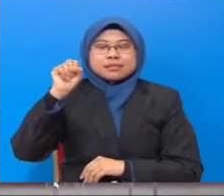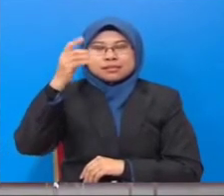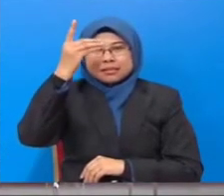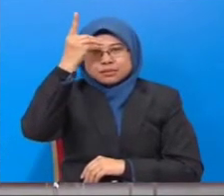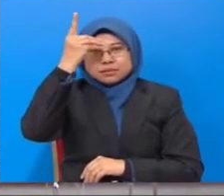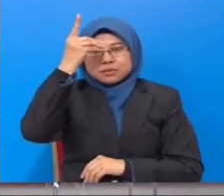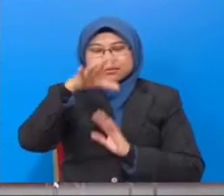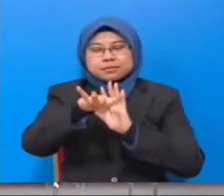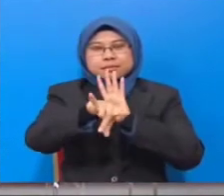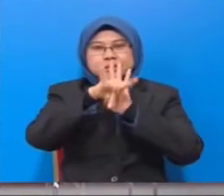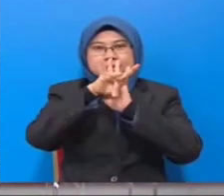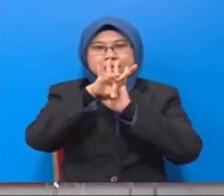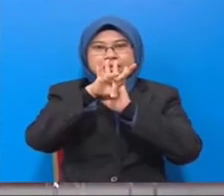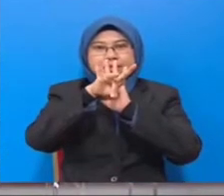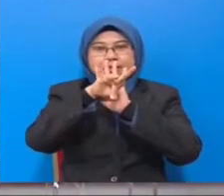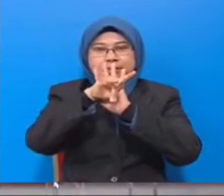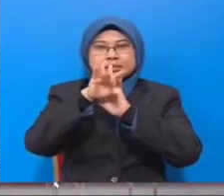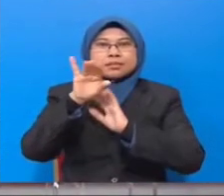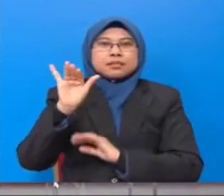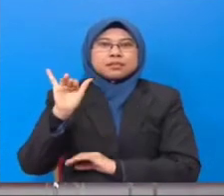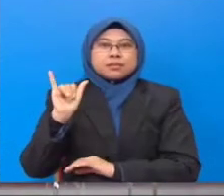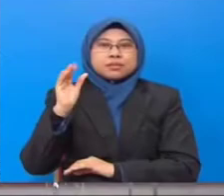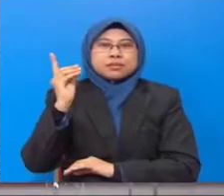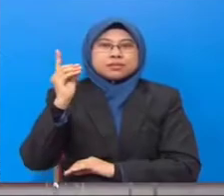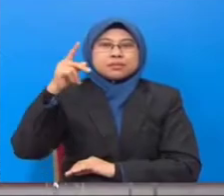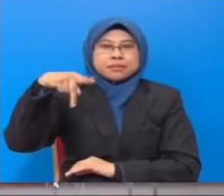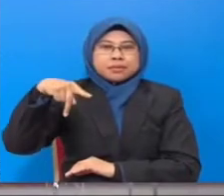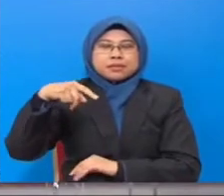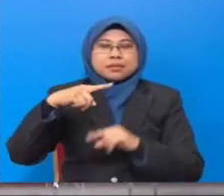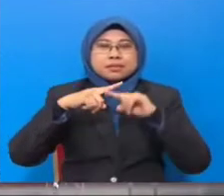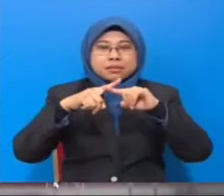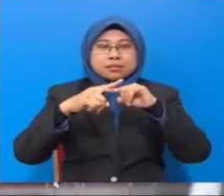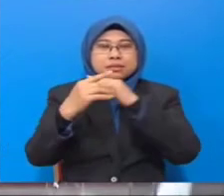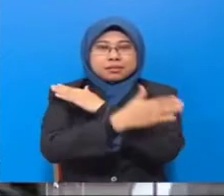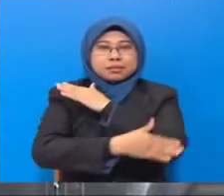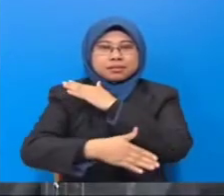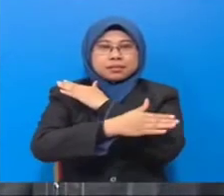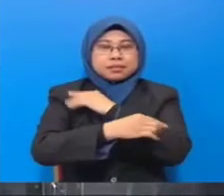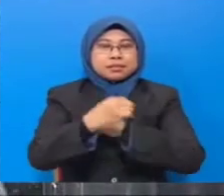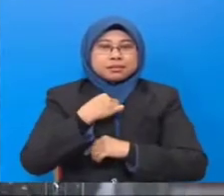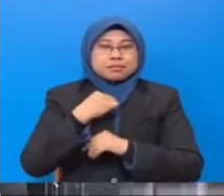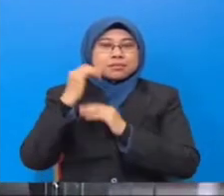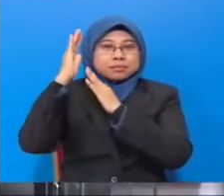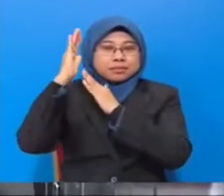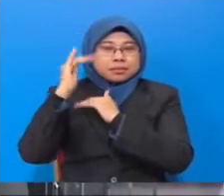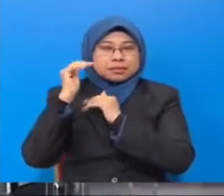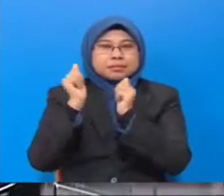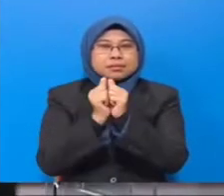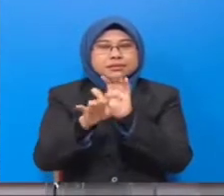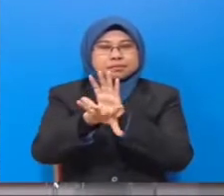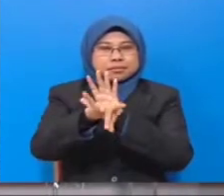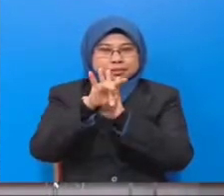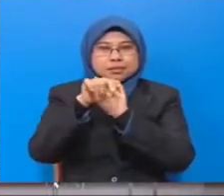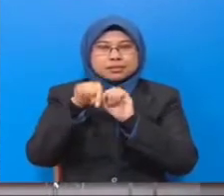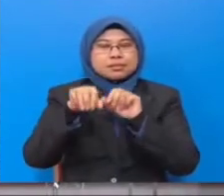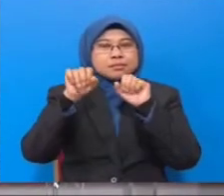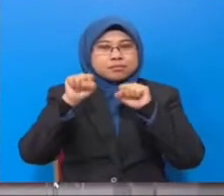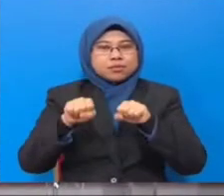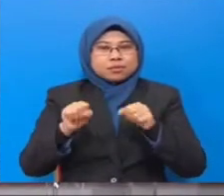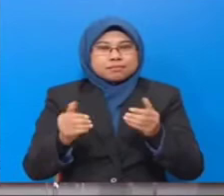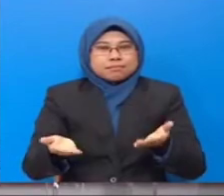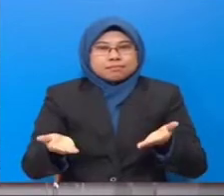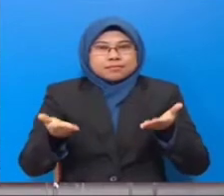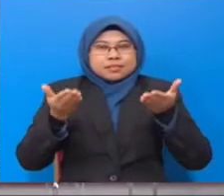pelantikan sebagai yang diketuai Dewa negara kami kembali namun harapkan dengan pelantikan ini boleh